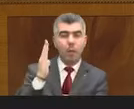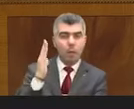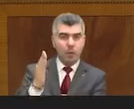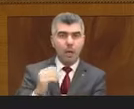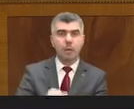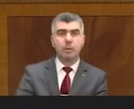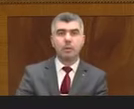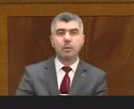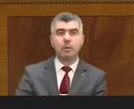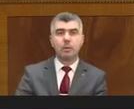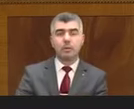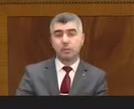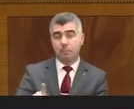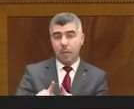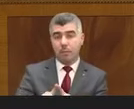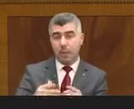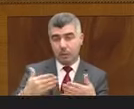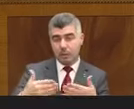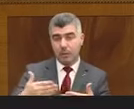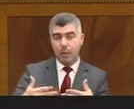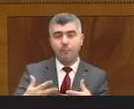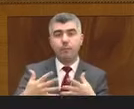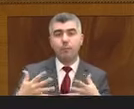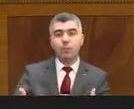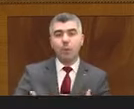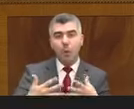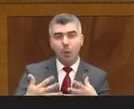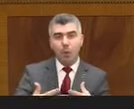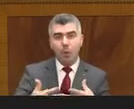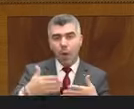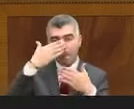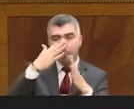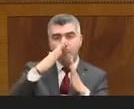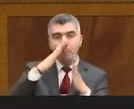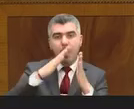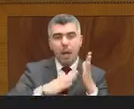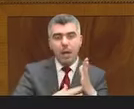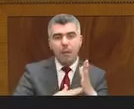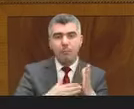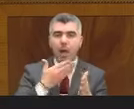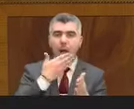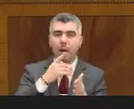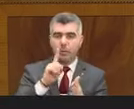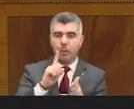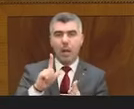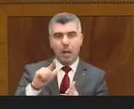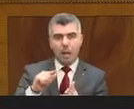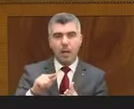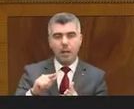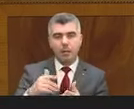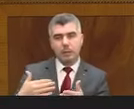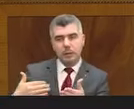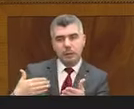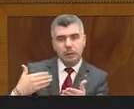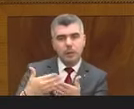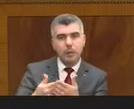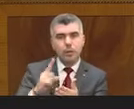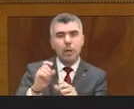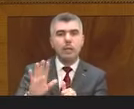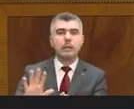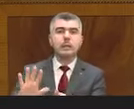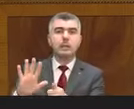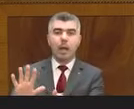الخضروات هذه المساحه غادي تخلي يكون التمويل ديال السوق ديال بلادنا ان شاء الله بامان من هنايا حتى يونيو